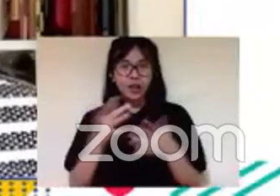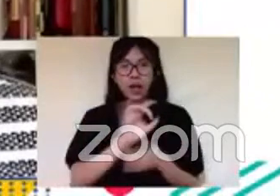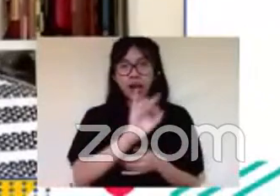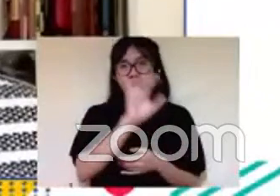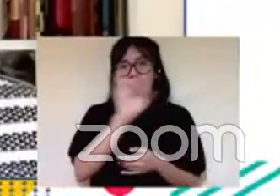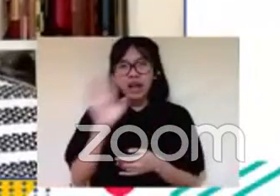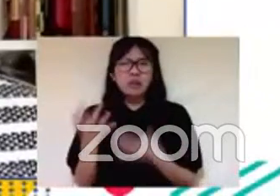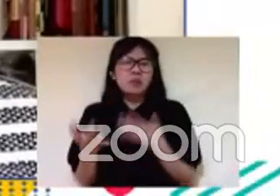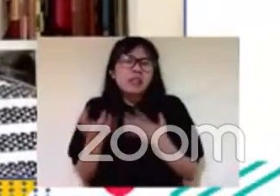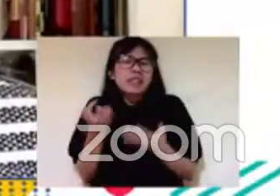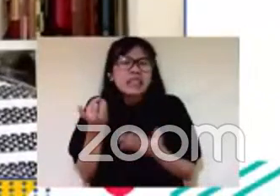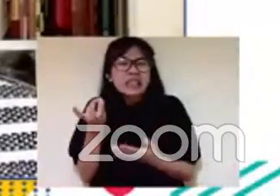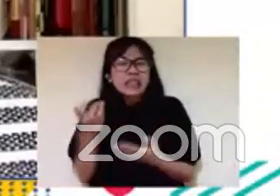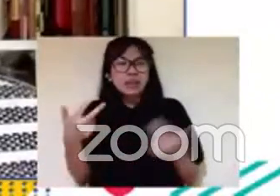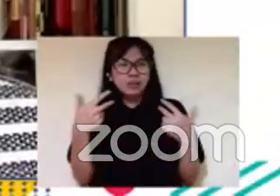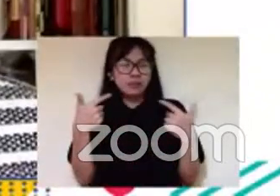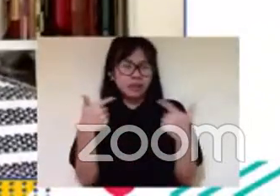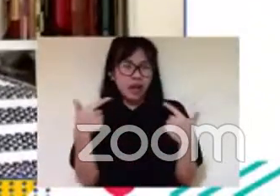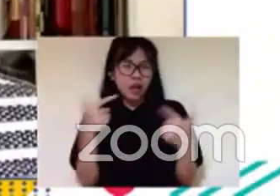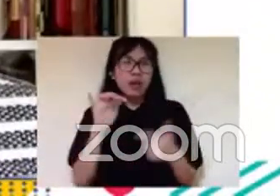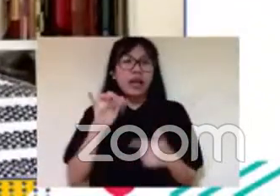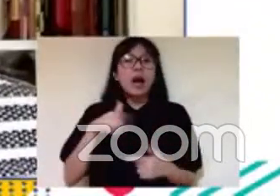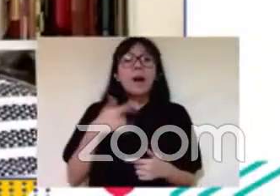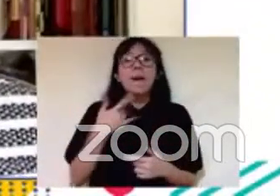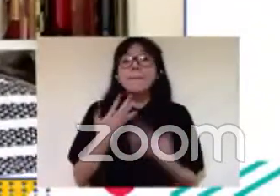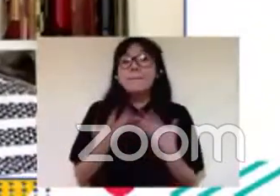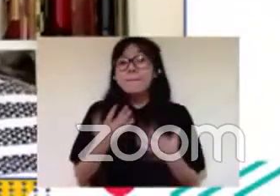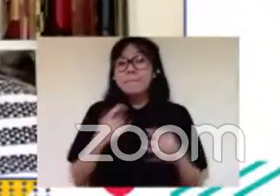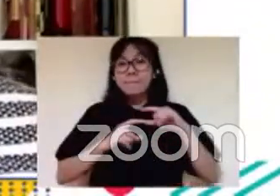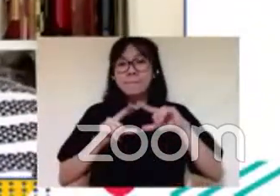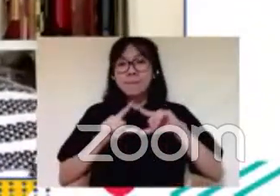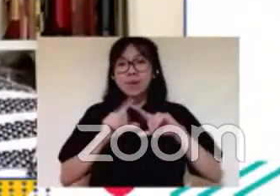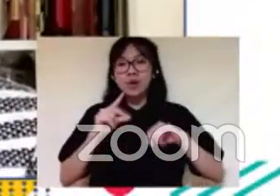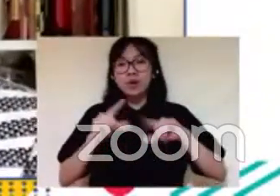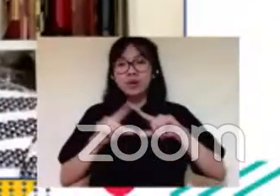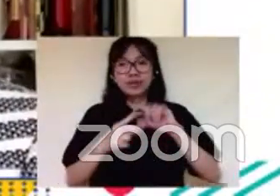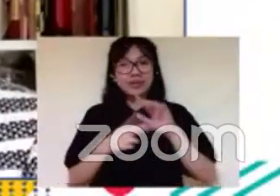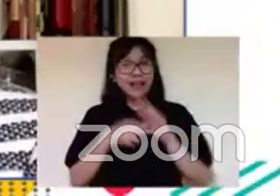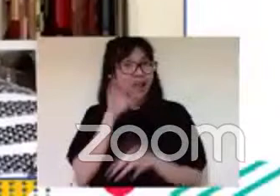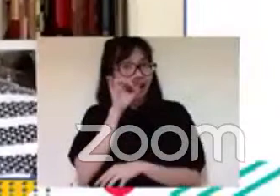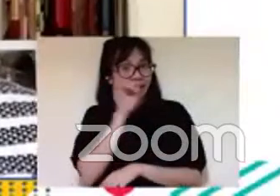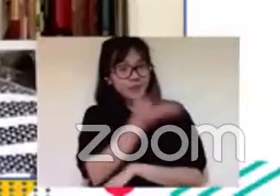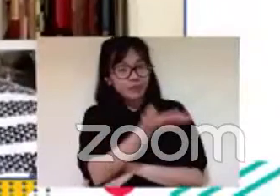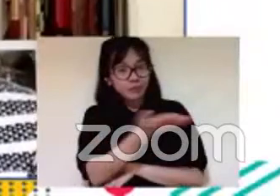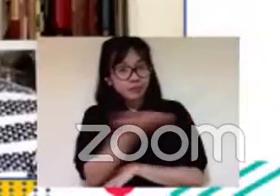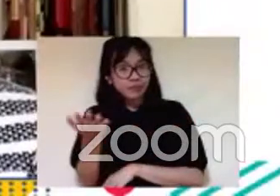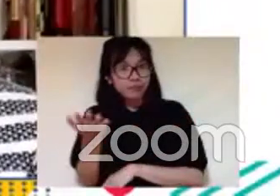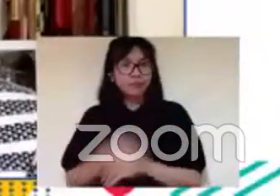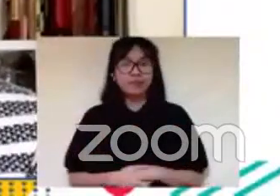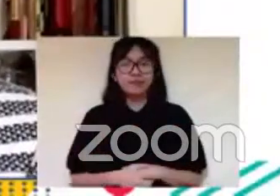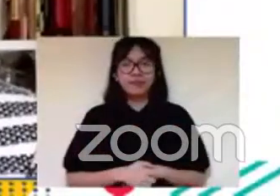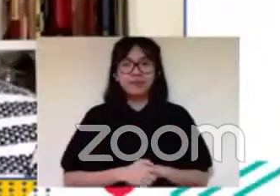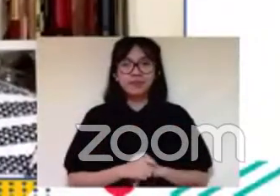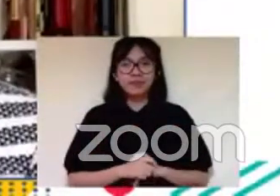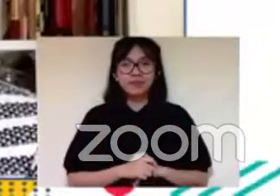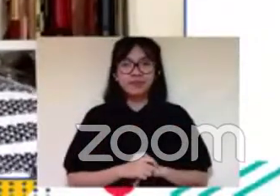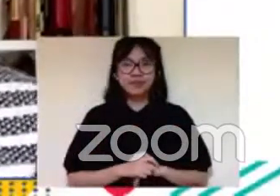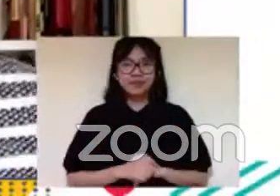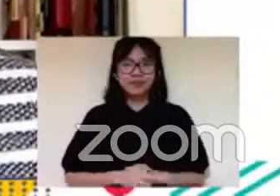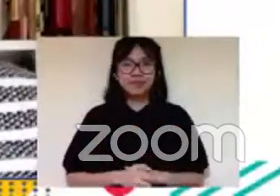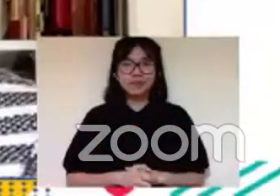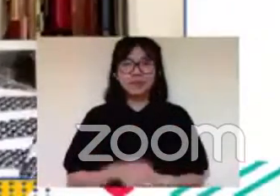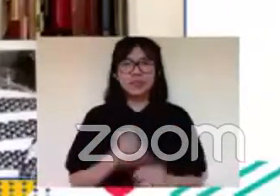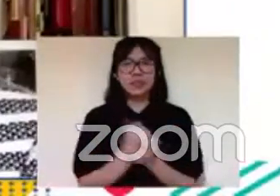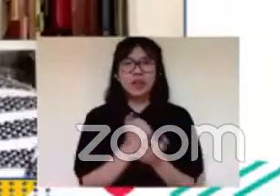saya, kadang-kadang nih soalnya Mbak, sebetulnya itu aplikasi nggak perlu-perlu banget gitu,